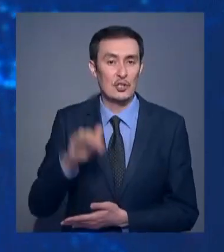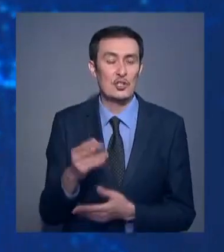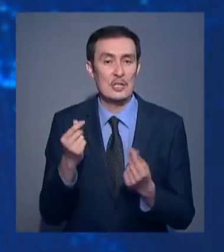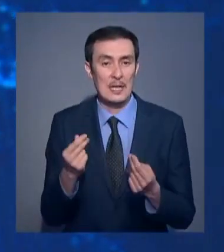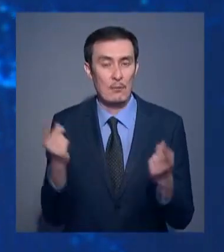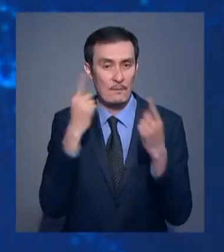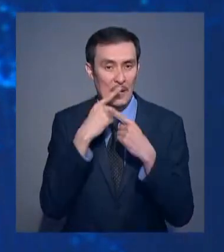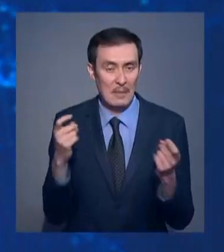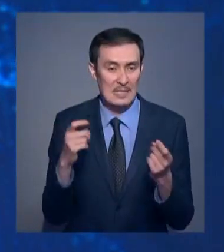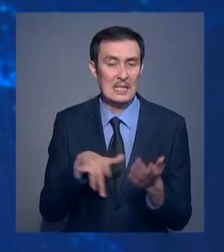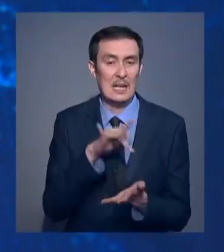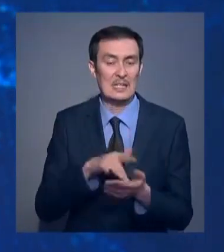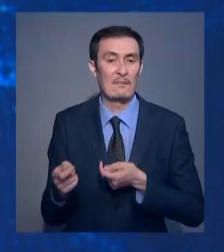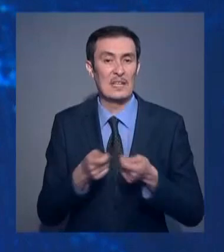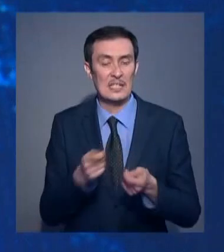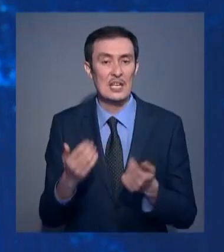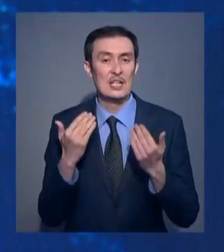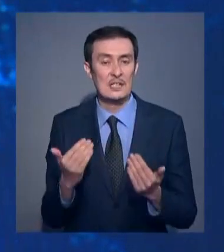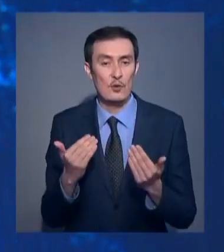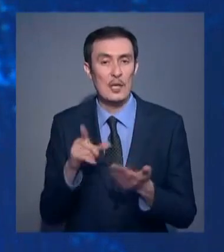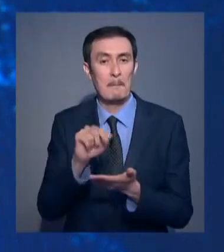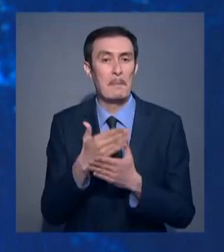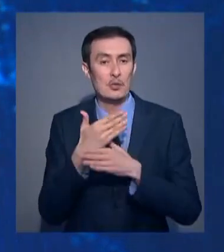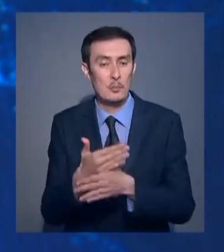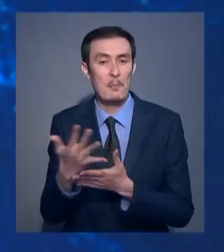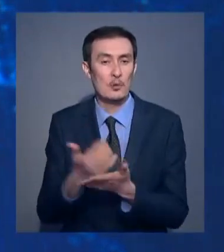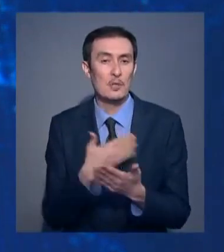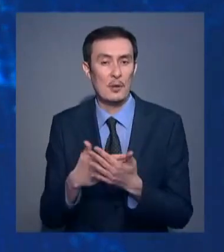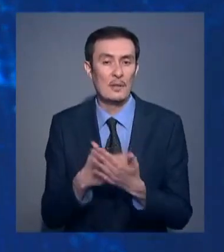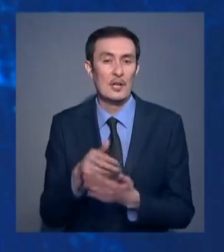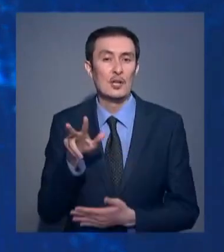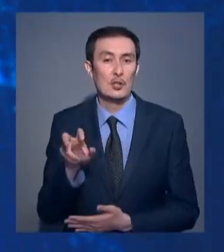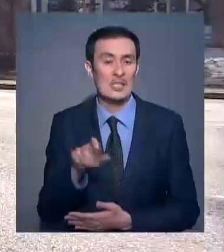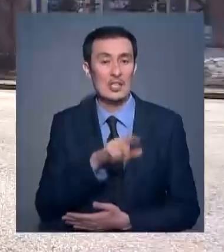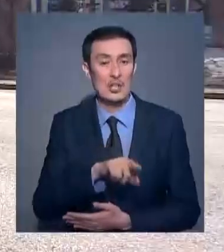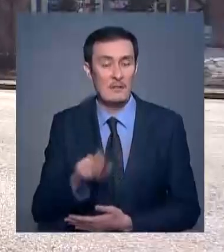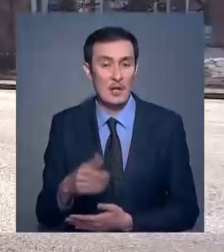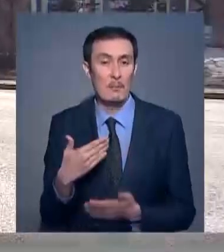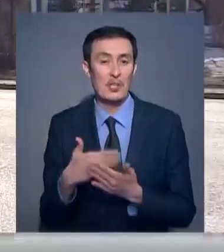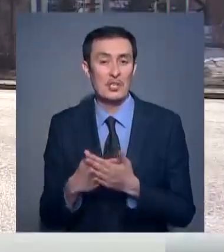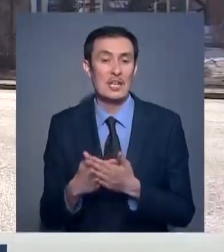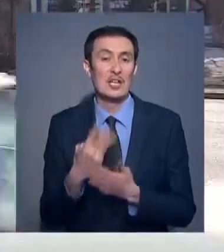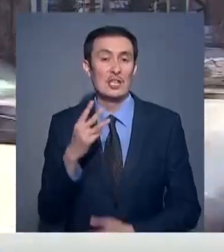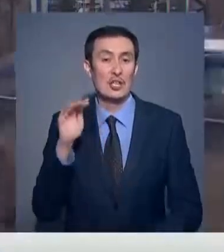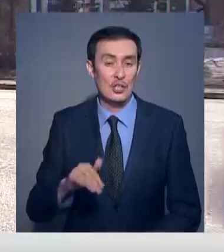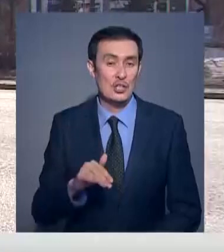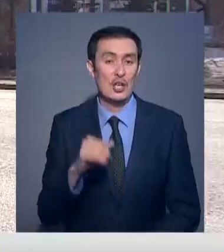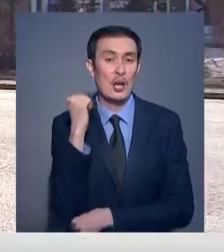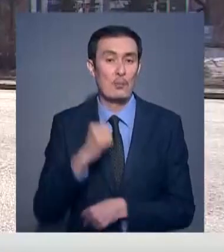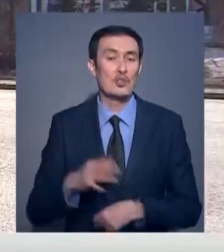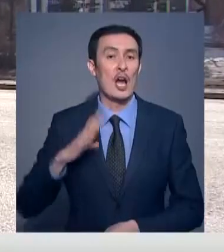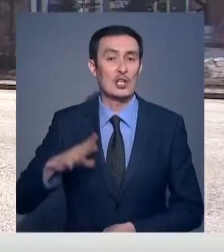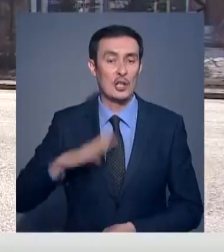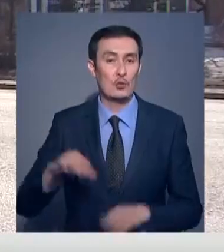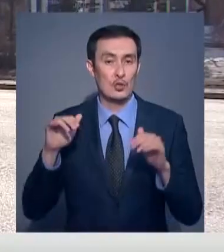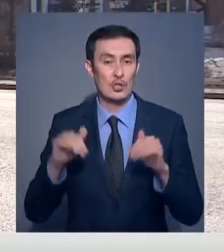тенге. По информации городских властей, на сегодня пособия уже получили порядка 300 человек. Еще почти 3 тысячи работников